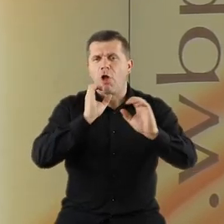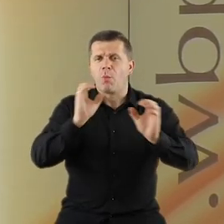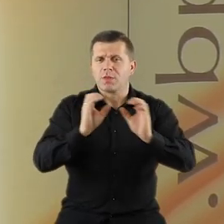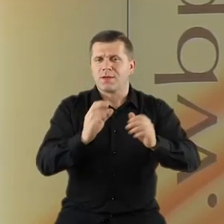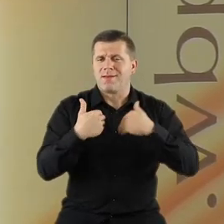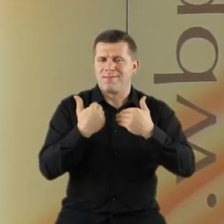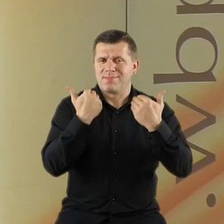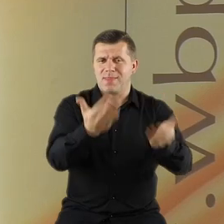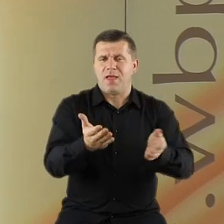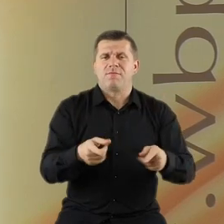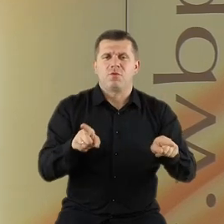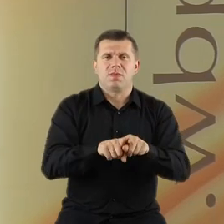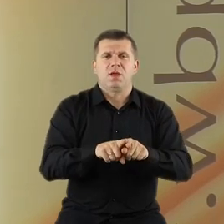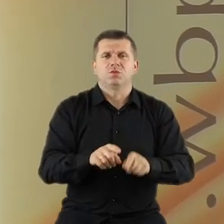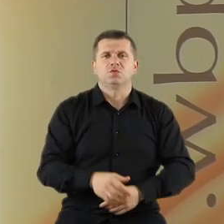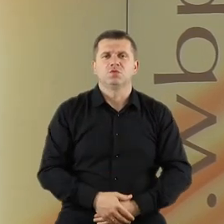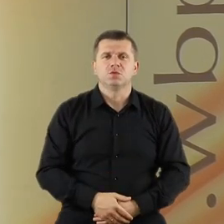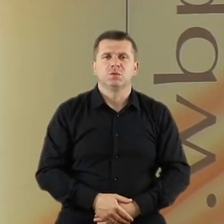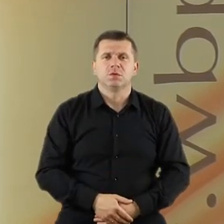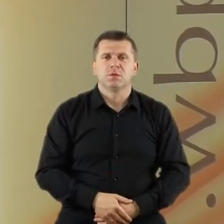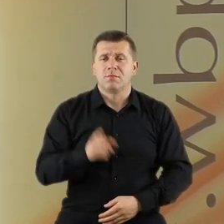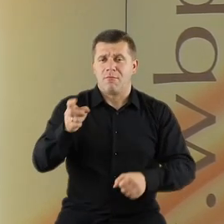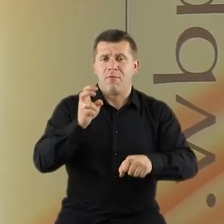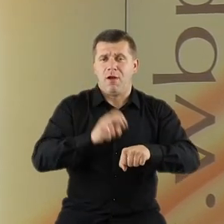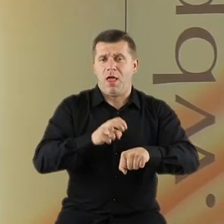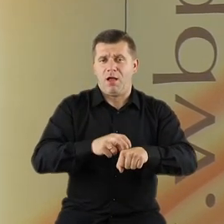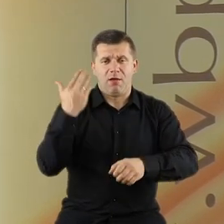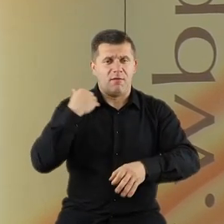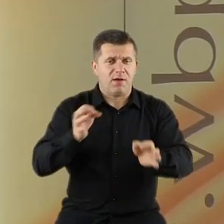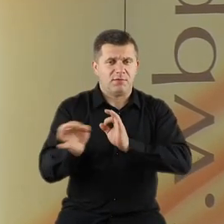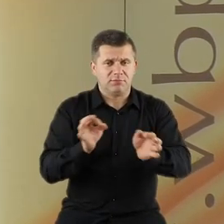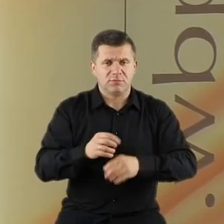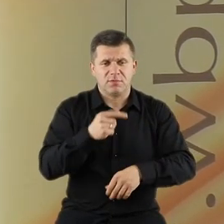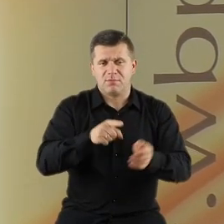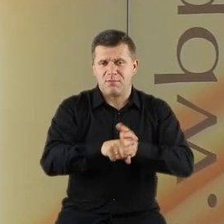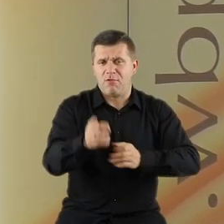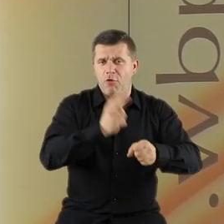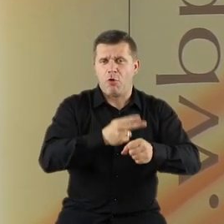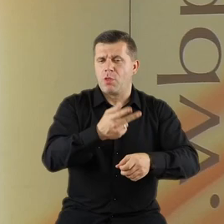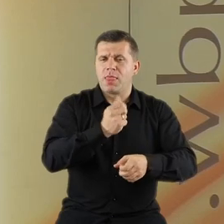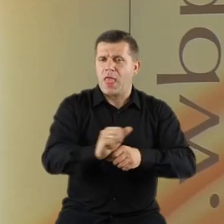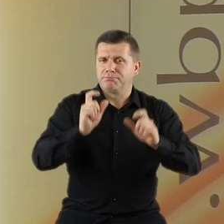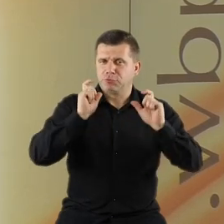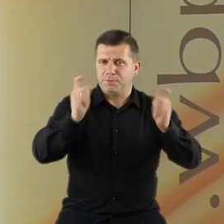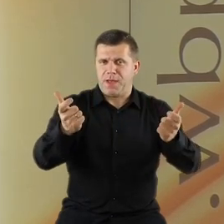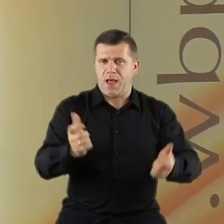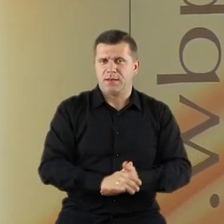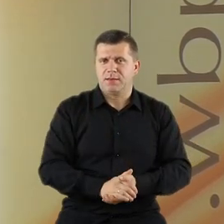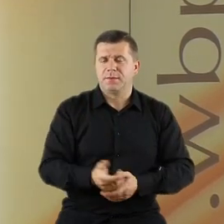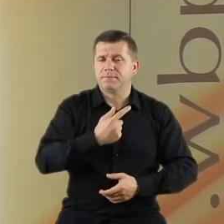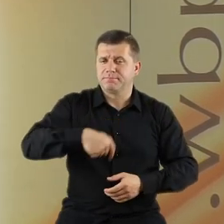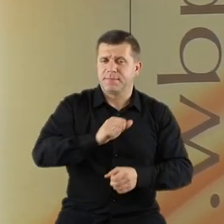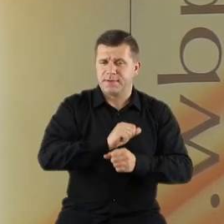też ten lekarz ludowy choremu to nie jest przypadek po prostu my istniejemy w